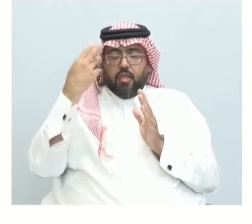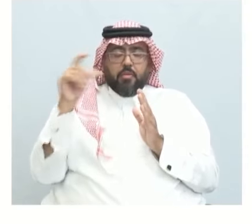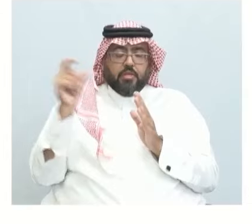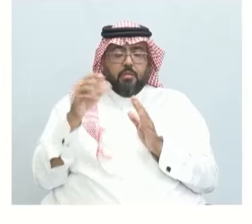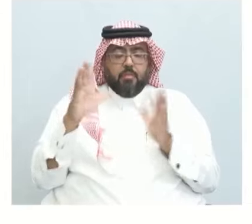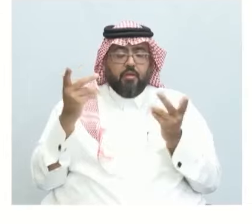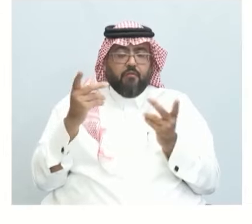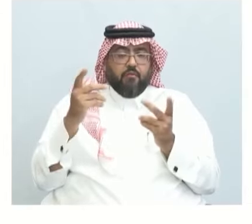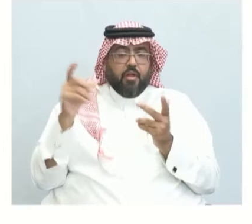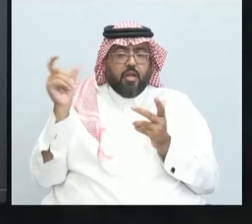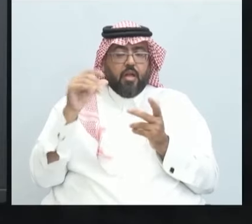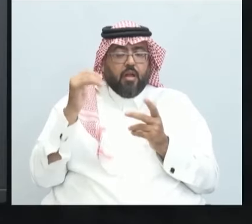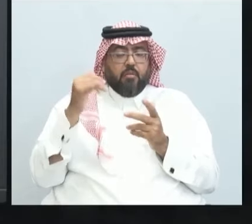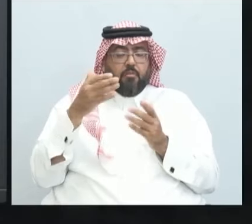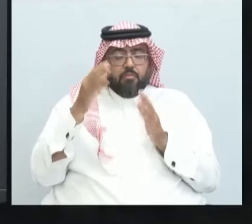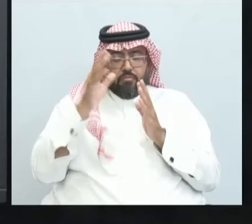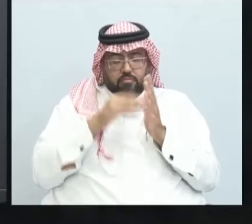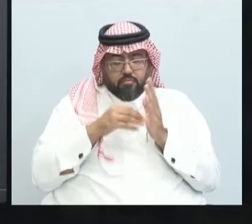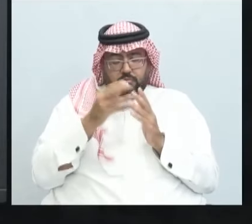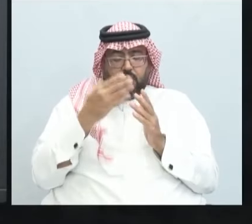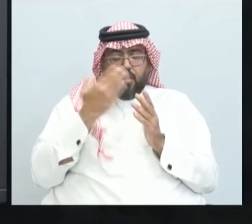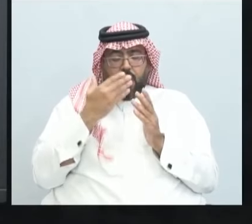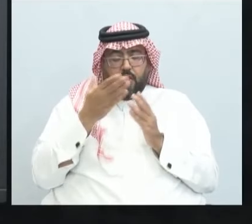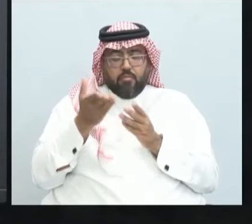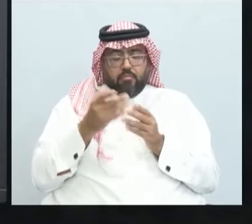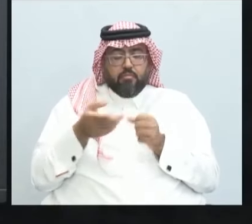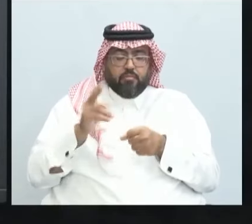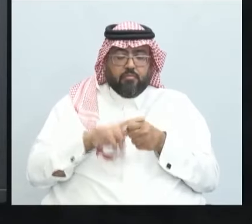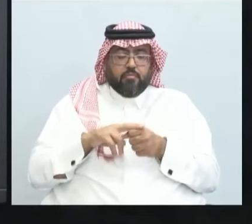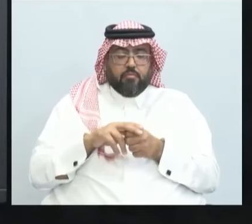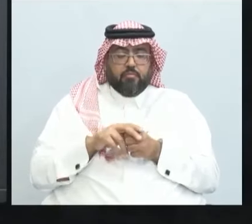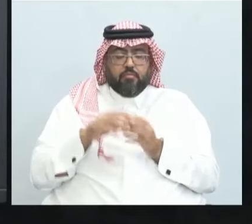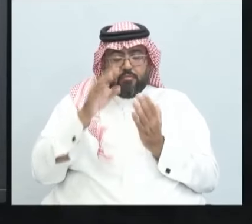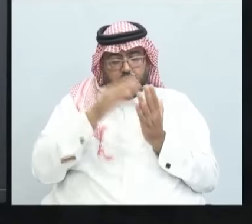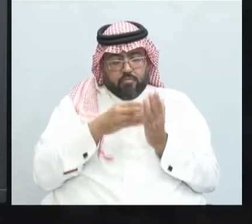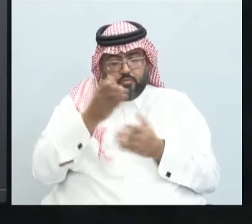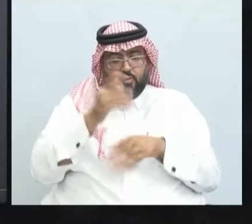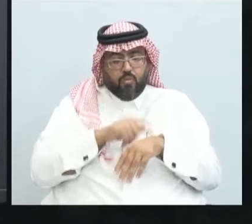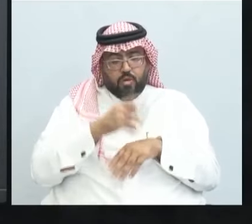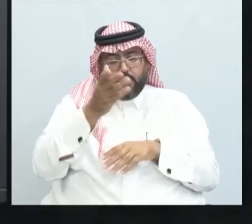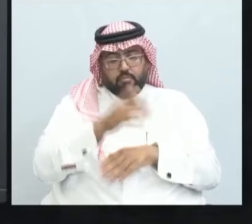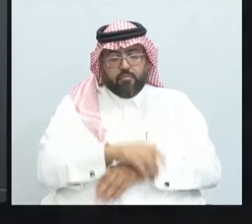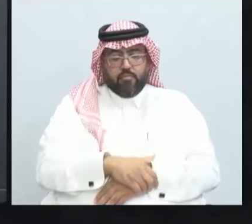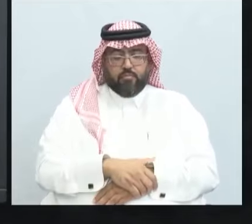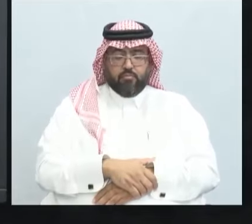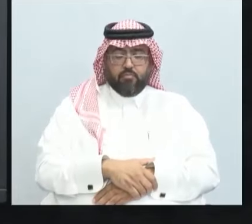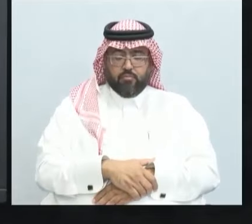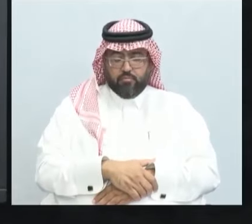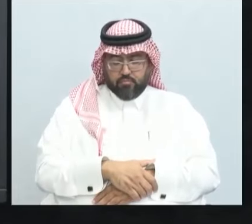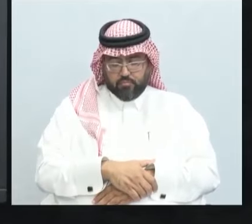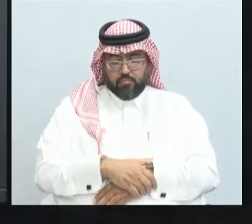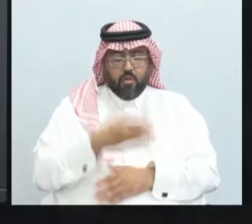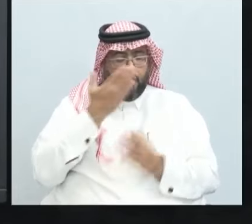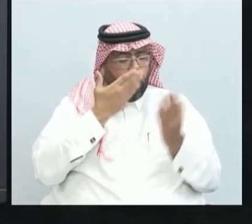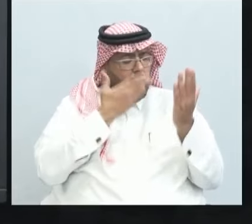صف العرب قبل الاسلام وتحدث عن ذلك من خلال ما ما قرات بامكانك ايضا العوده الى الى المراجع وهذا متروك لك ان تتحدث وان تذكر وان تقرا ايضا